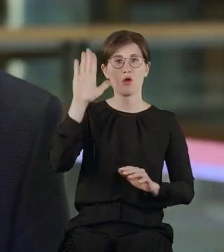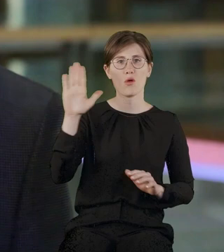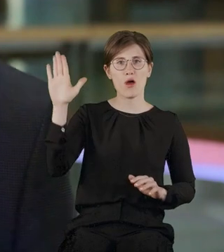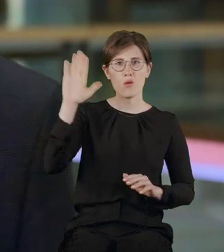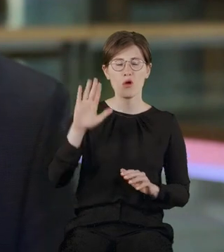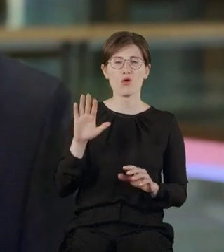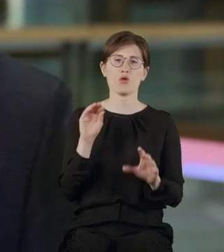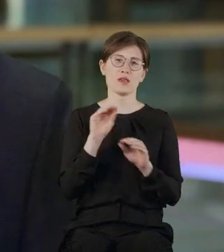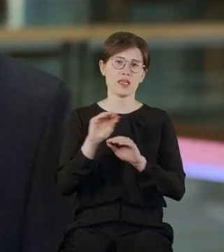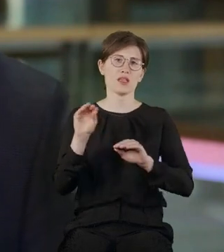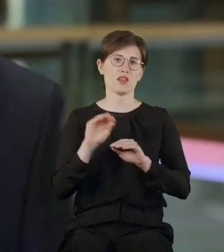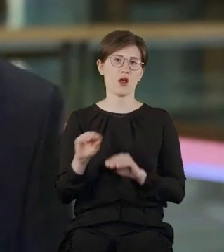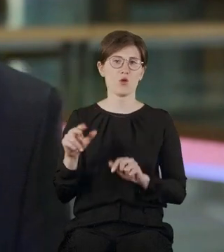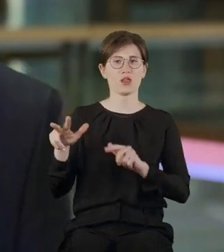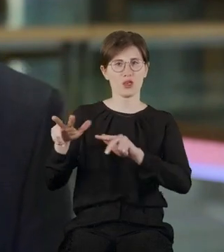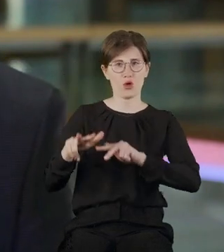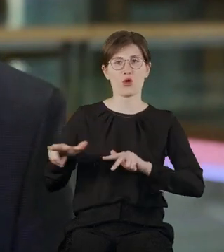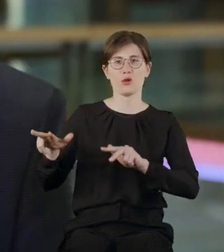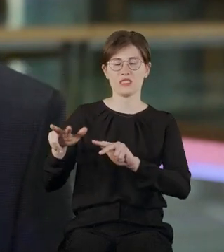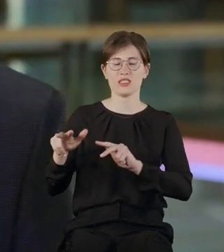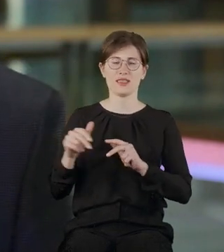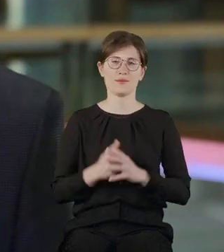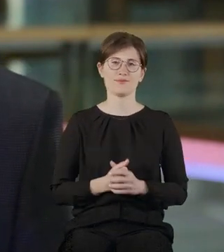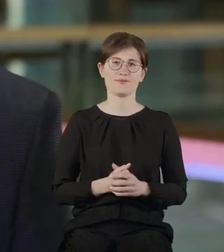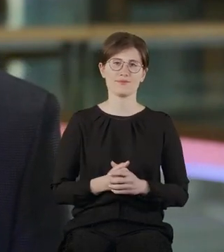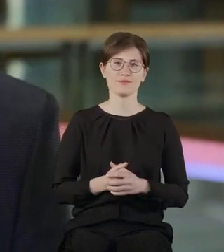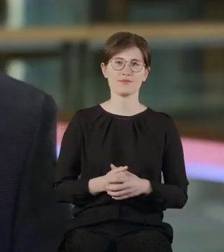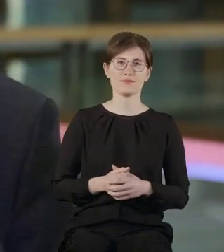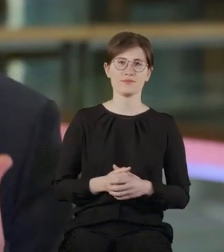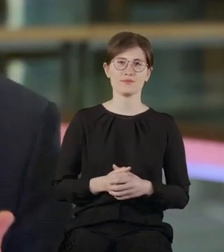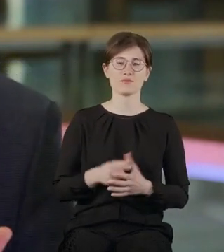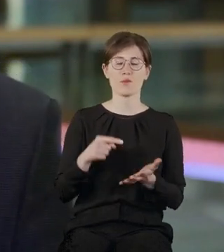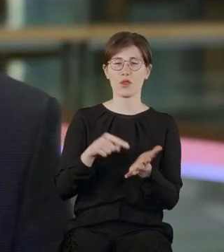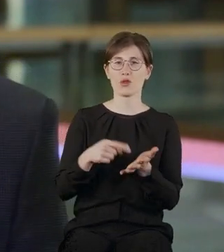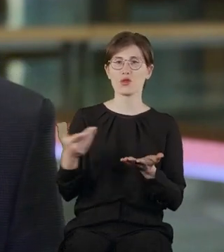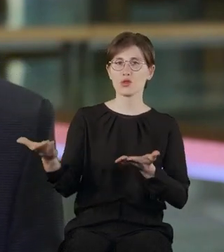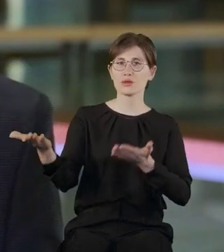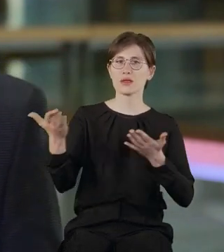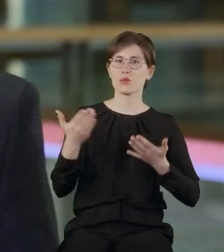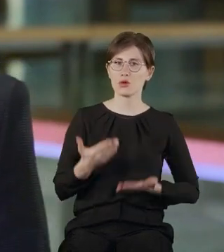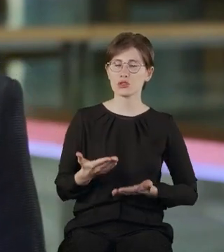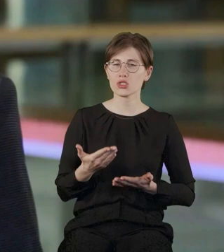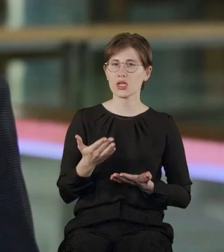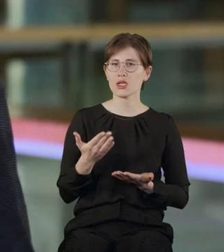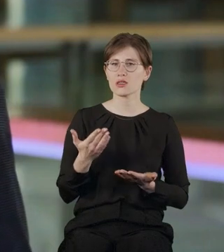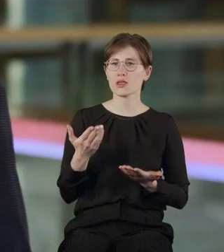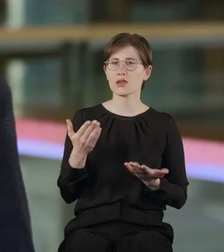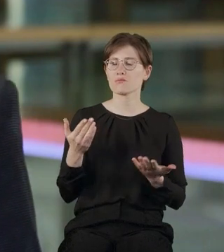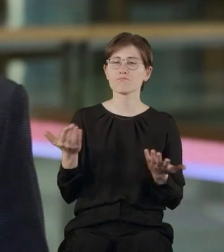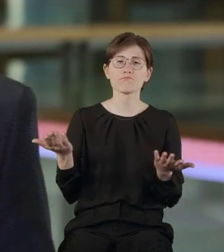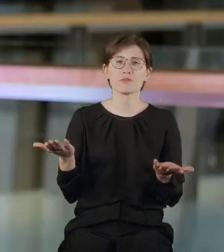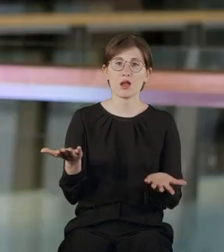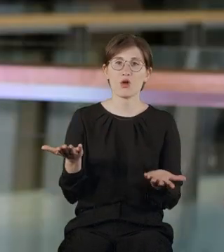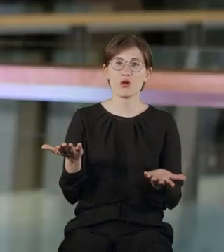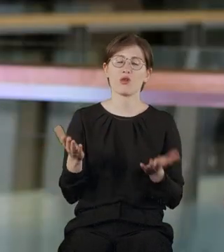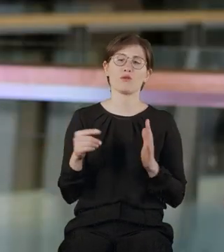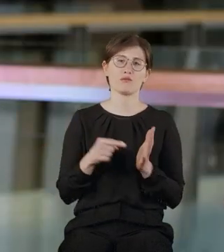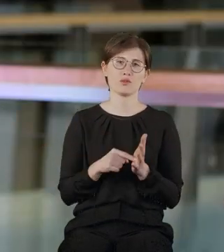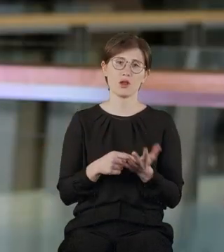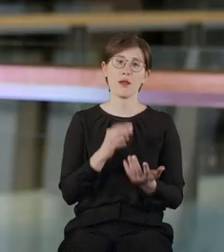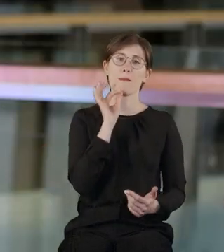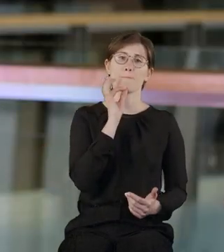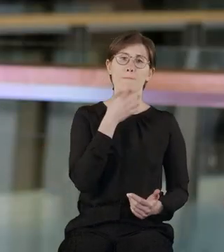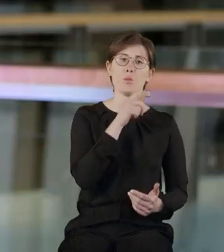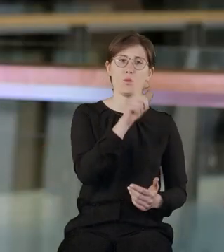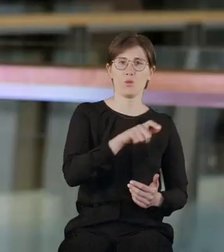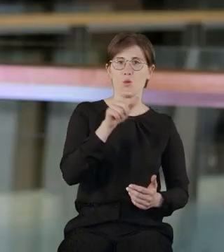nauki o rodzinie. To zaproszenie kieruję zarówno dla do